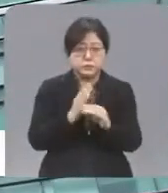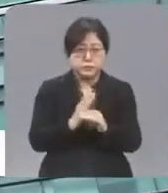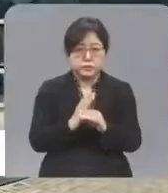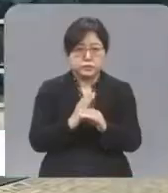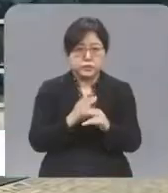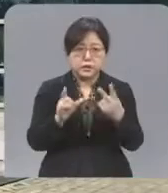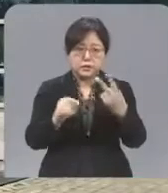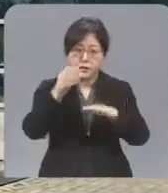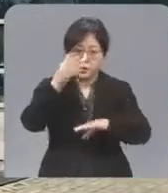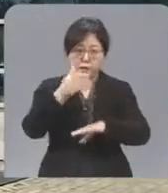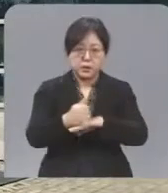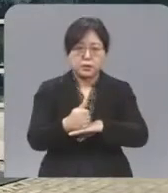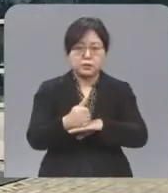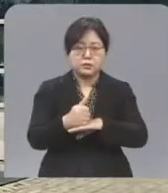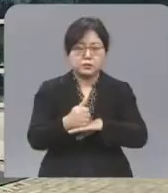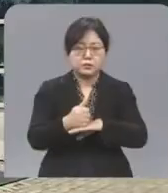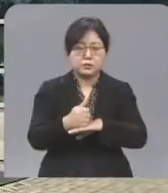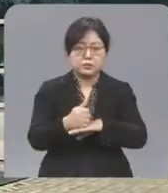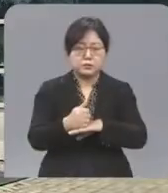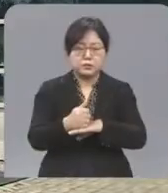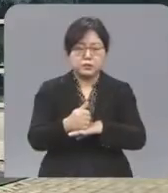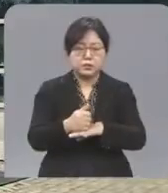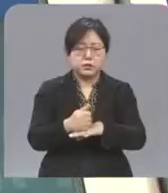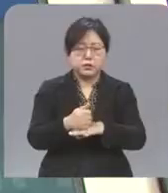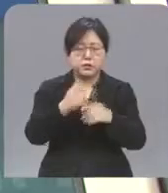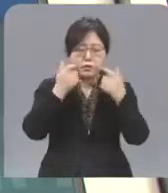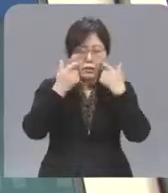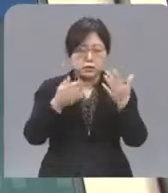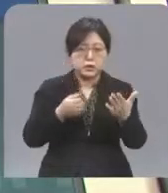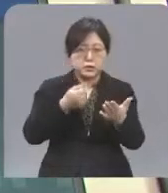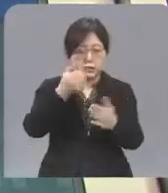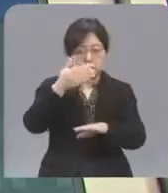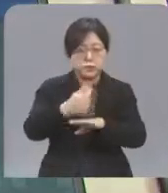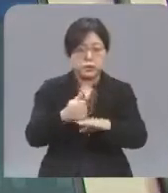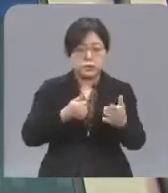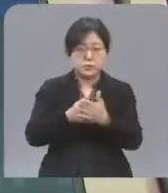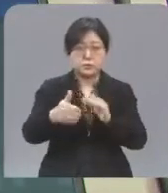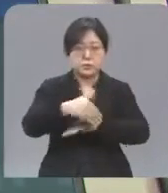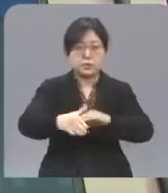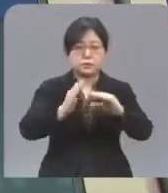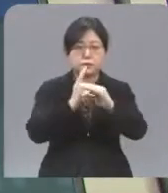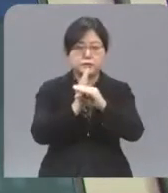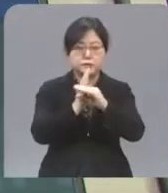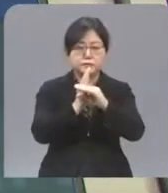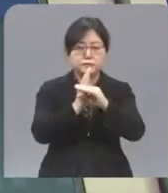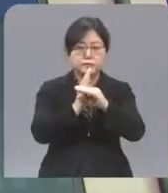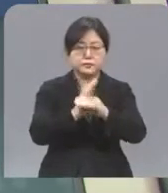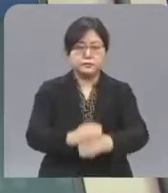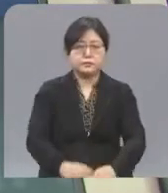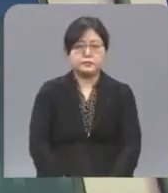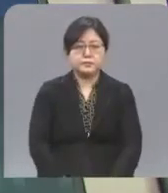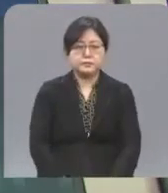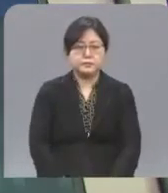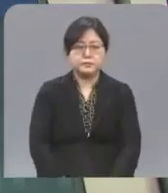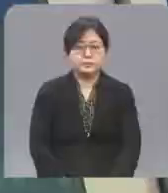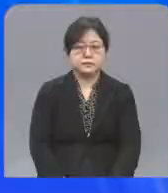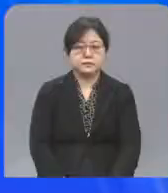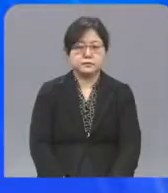이달 하순쯤엔 피의자들의 신병 처리 여부를 결정하겠다고 밝혔습니다. KBS 뉴스 김정대입니다.